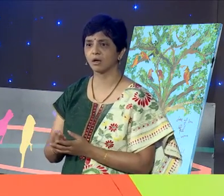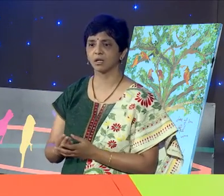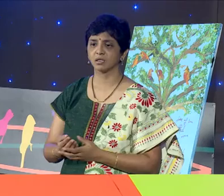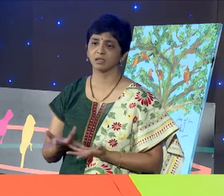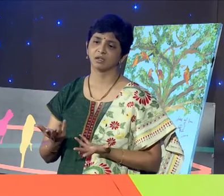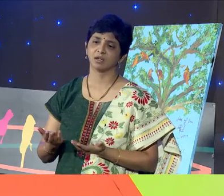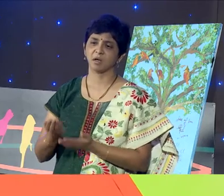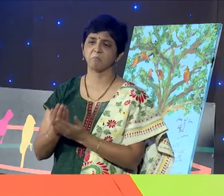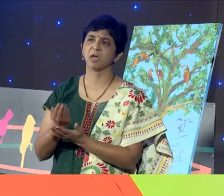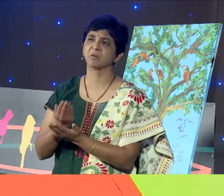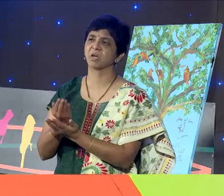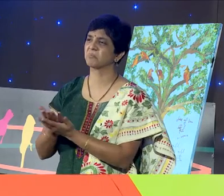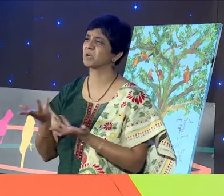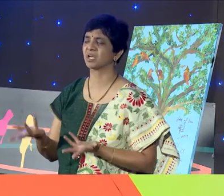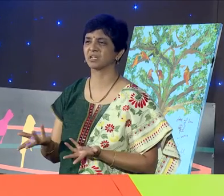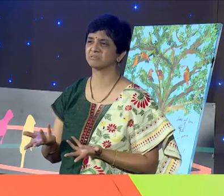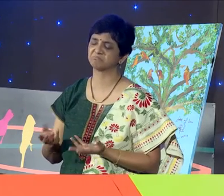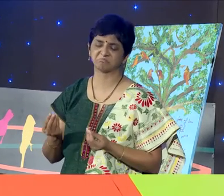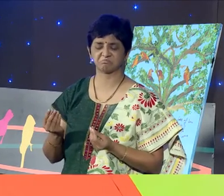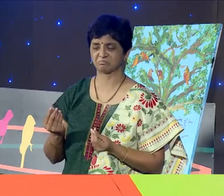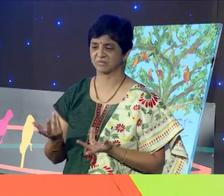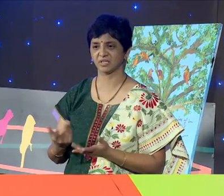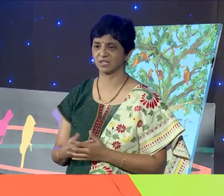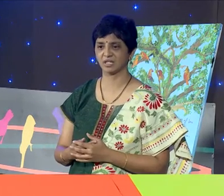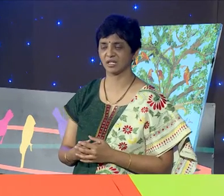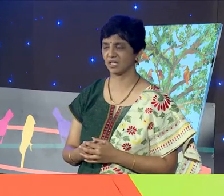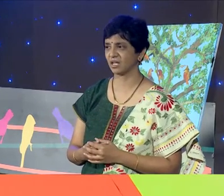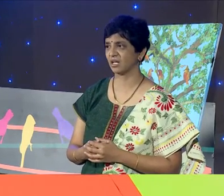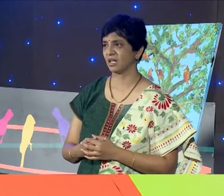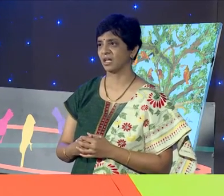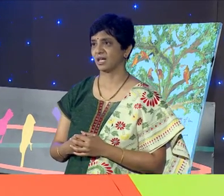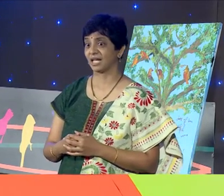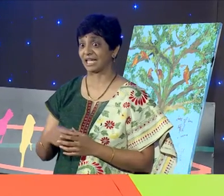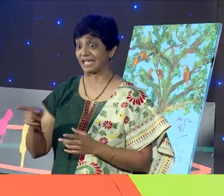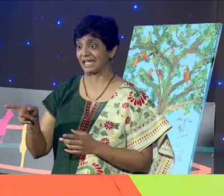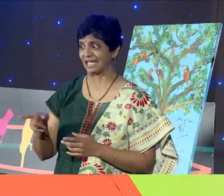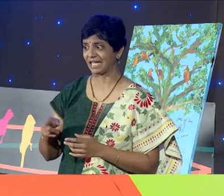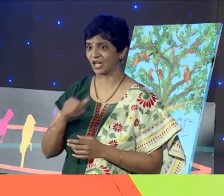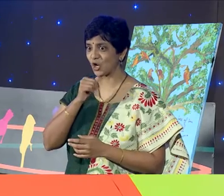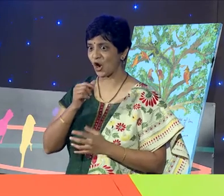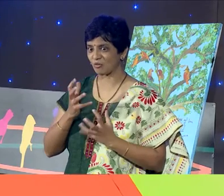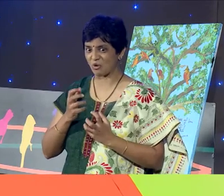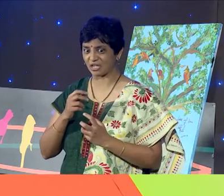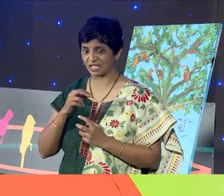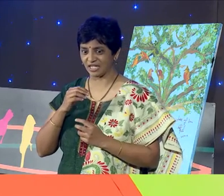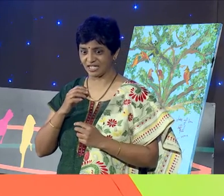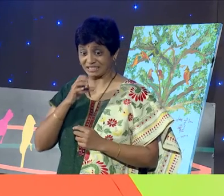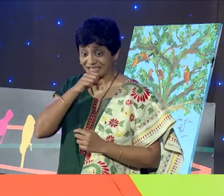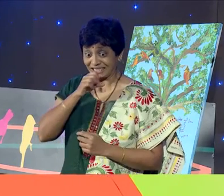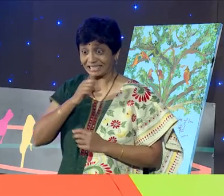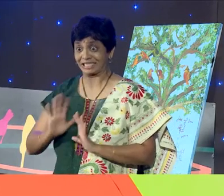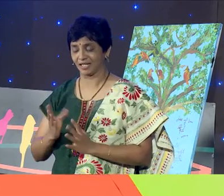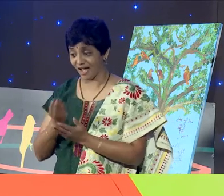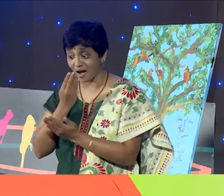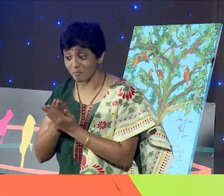में बचा क्या है, वो चाहते थे शायद, उनको ये समझ में आया कि मैं भी उस बिजनेस में शामिल होना चाहता हूँ, तो उन्होंने मुझे टालना शुरू किया। अब